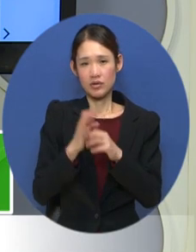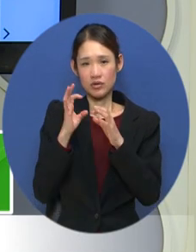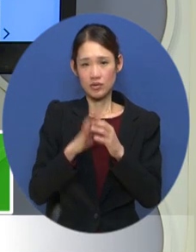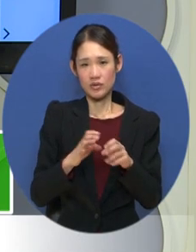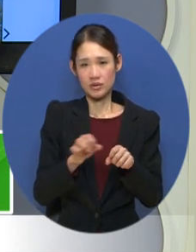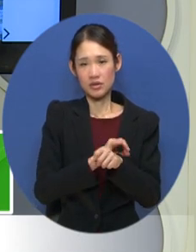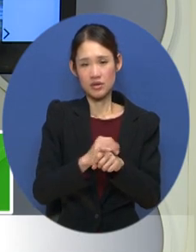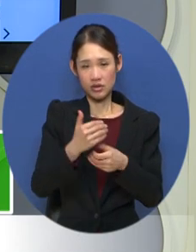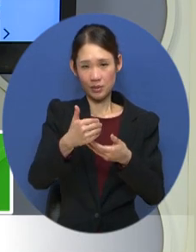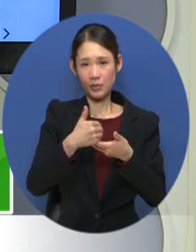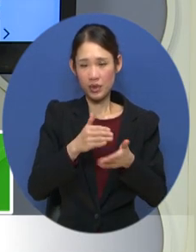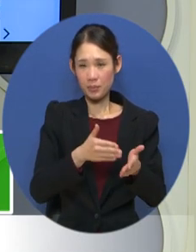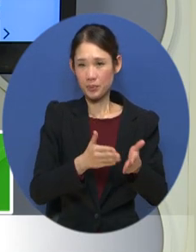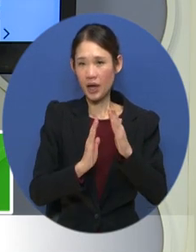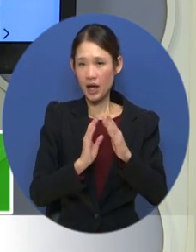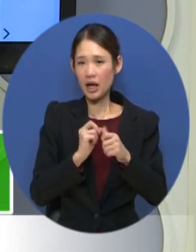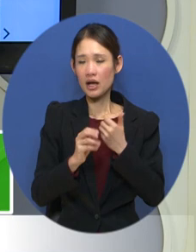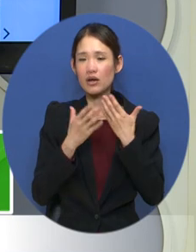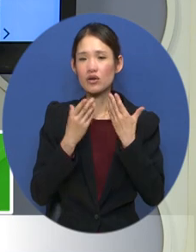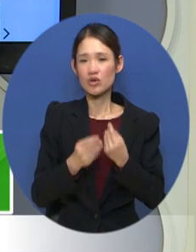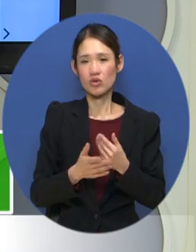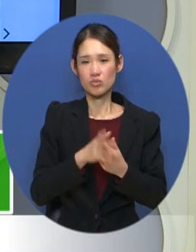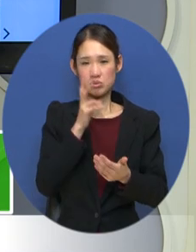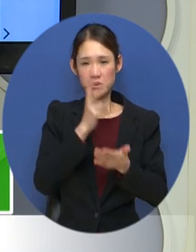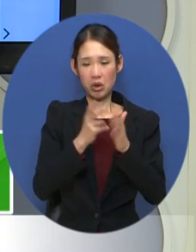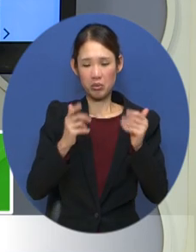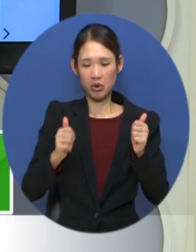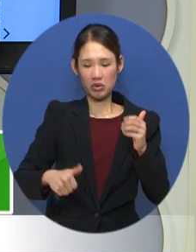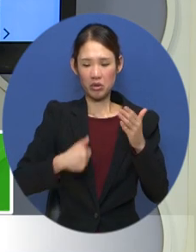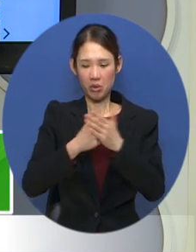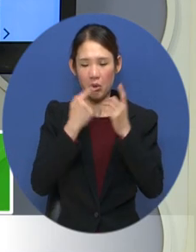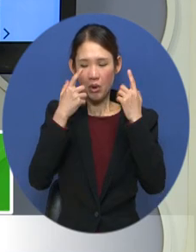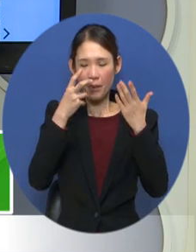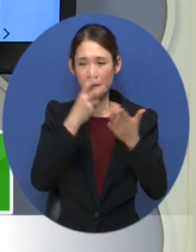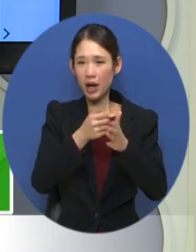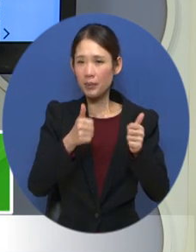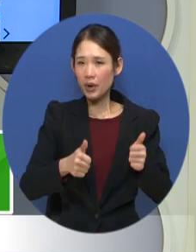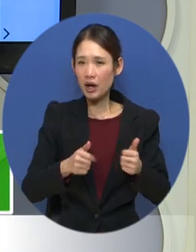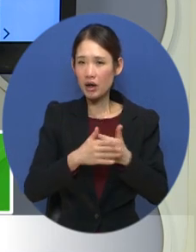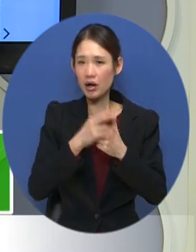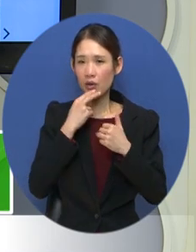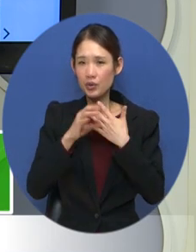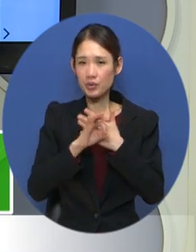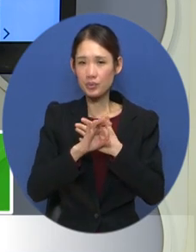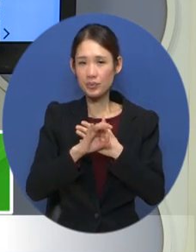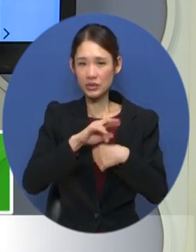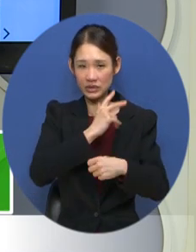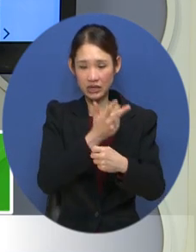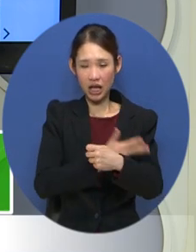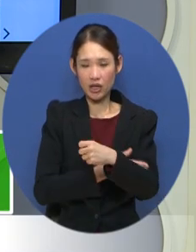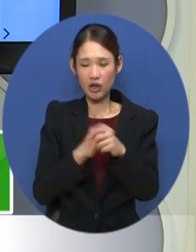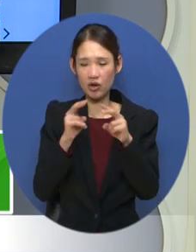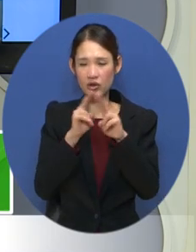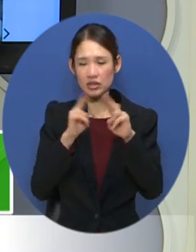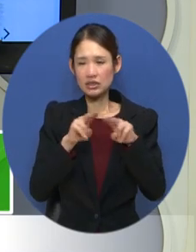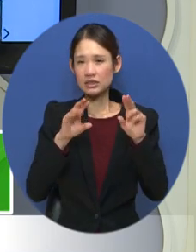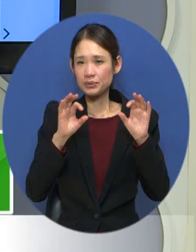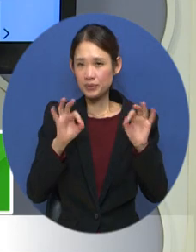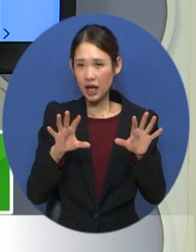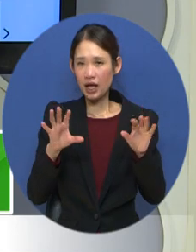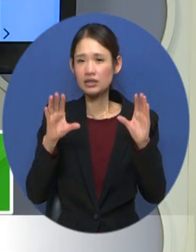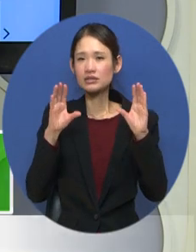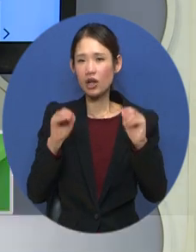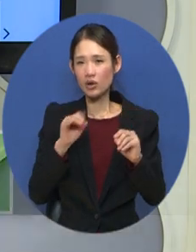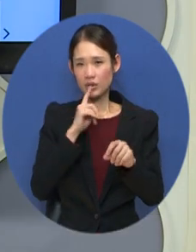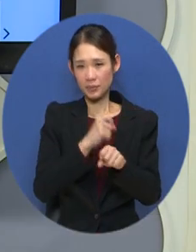기소의견으로 송치된 경우 법원에서 확정 판결이 나게 전이라도 자격을 일시적으로 정지하는 등의 대책이 시급하다고